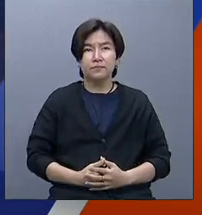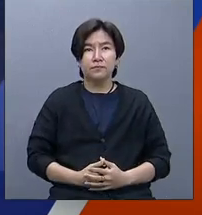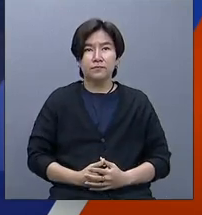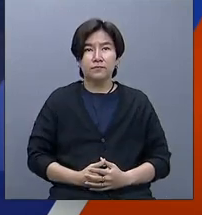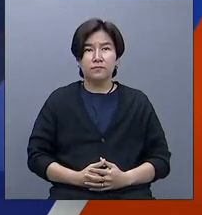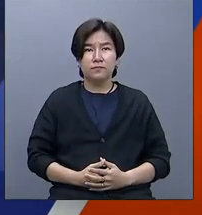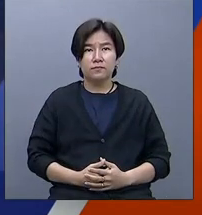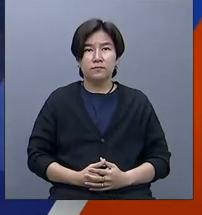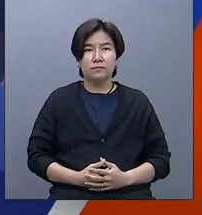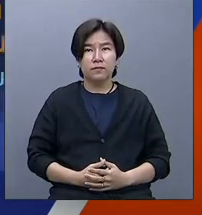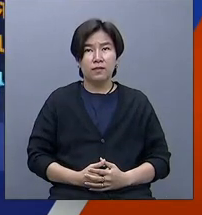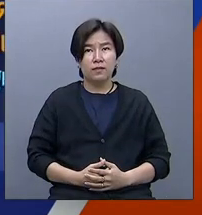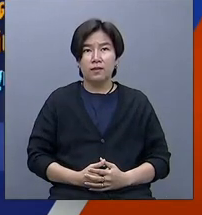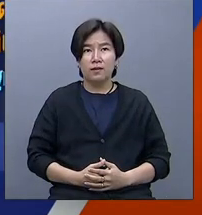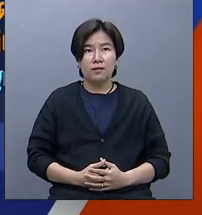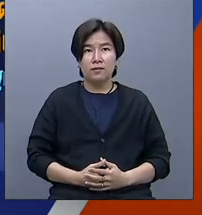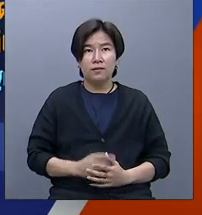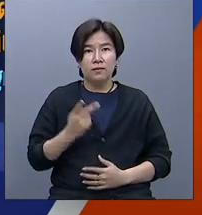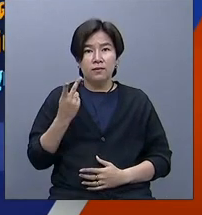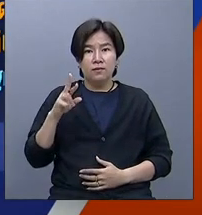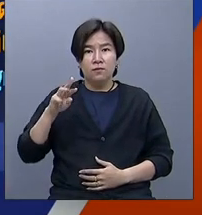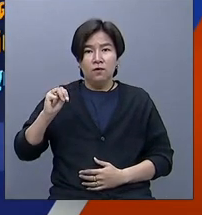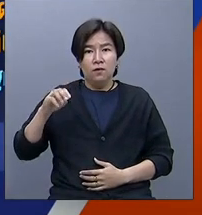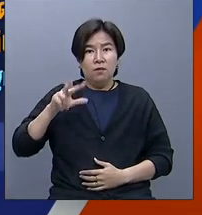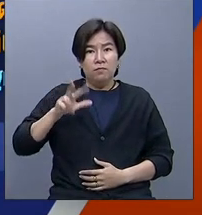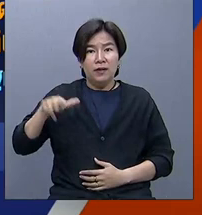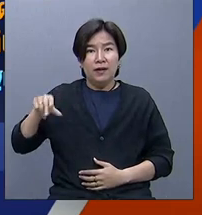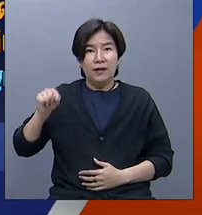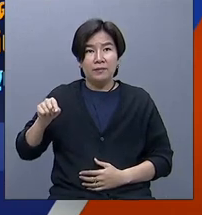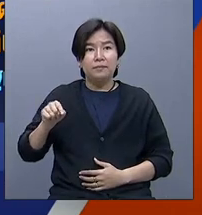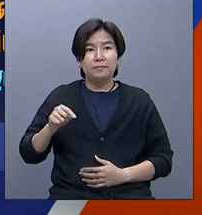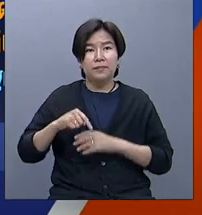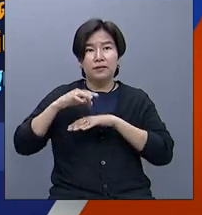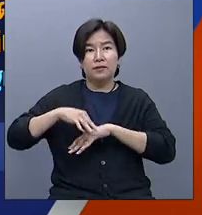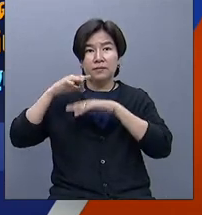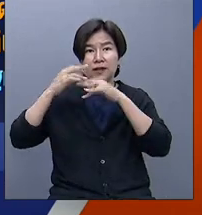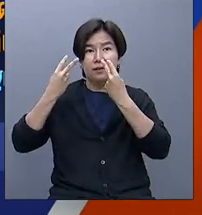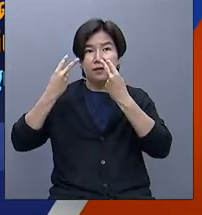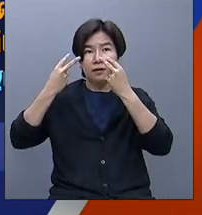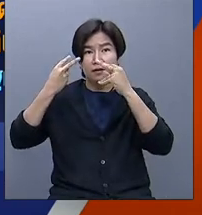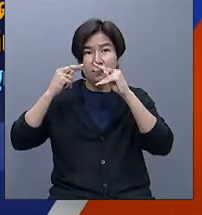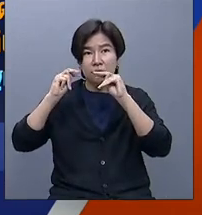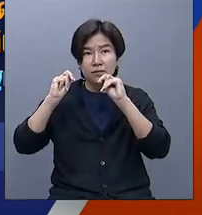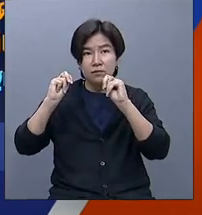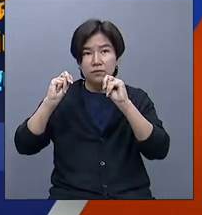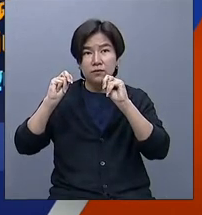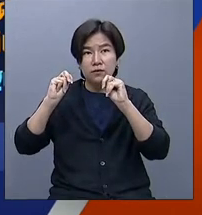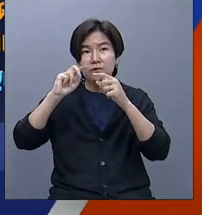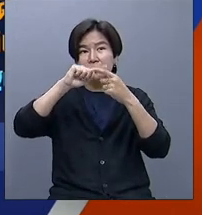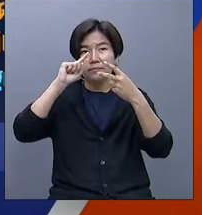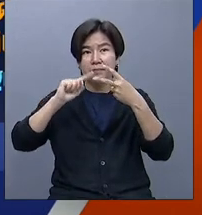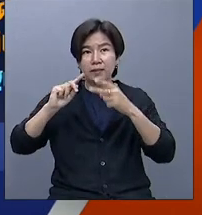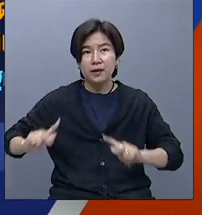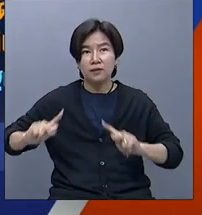สำหรับโควต้าครมของพรรคเพื่อไทยนอกจากนายเศรษฐาทวีสินจะนั่งควบรัฐมนตรีว่าการกระทรวงการคลังแล้ว